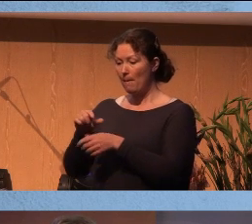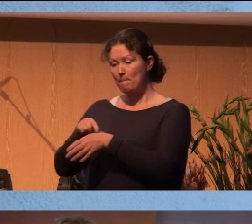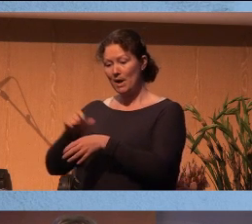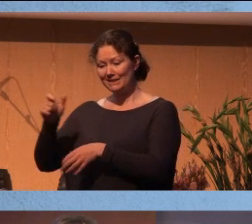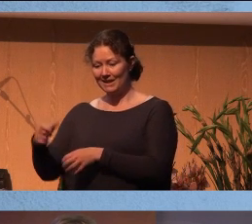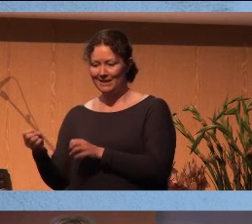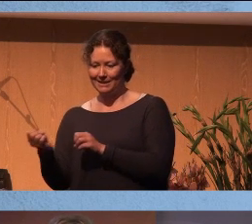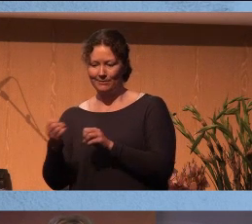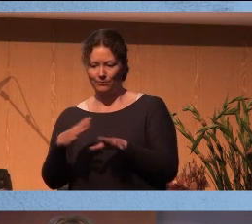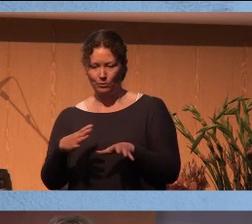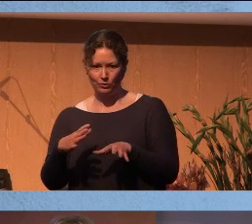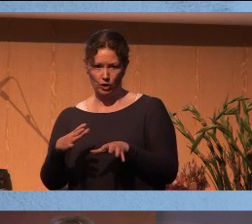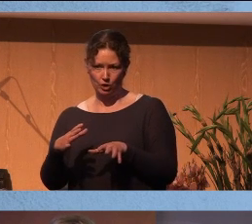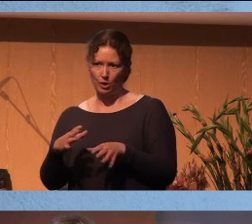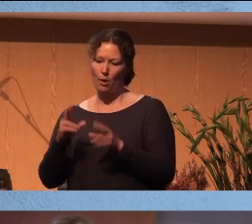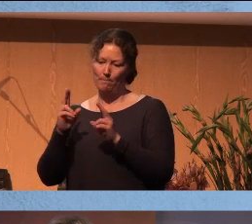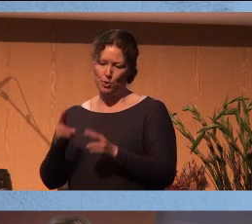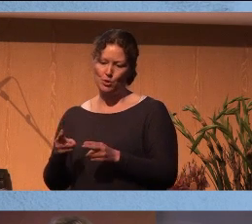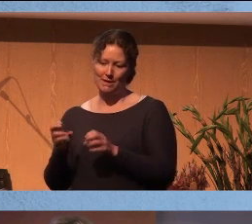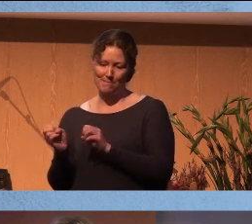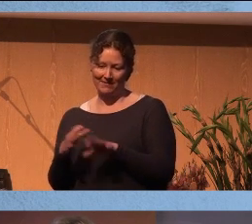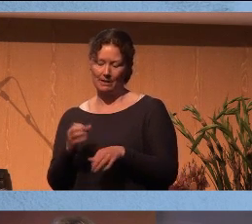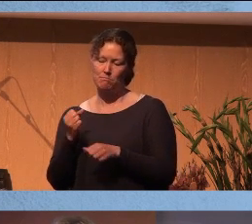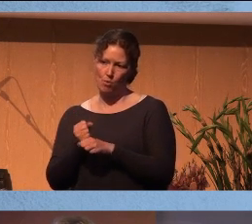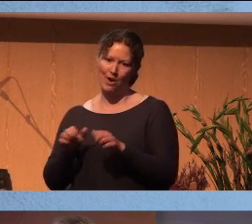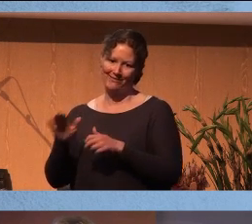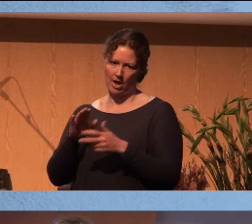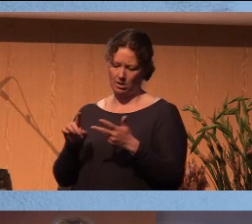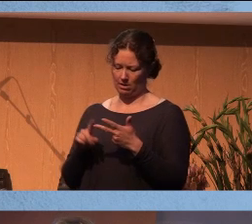Pasientinnflytelsen og brukermedvirkningen må ivaretas.